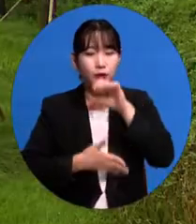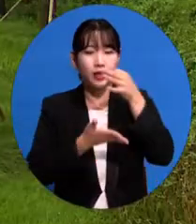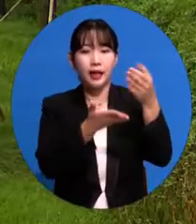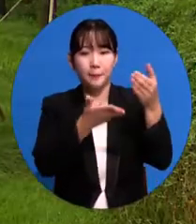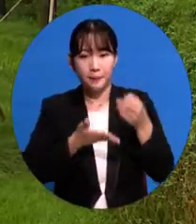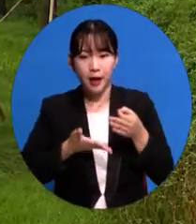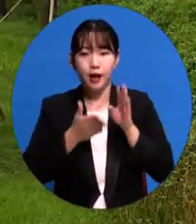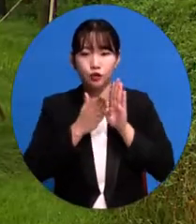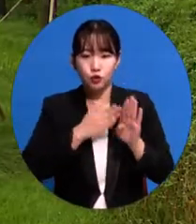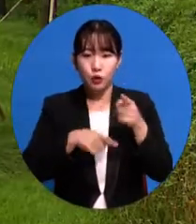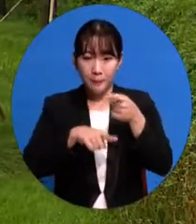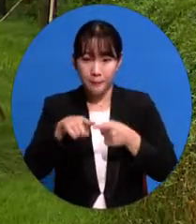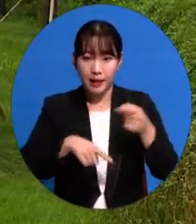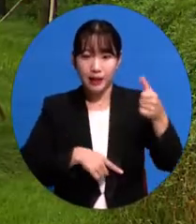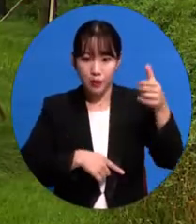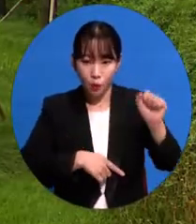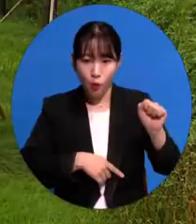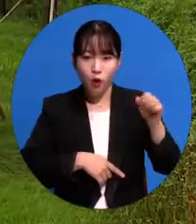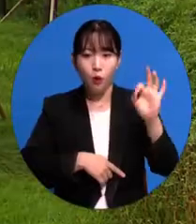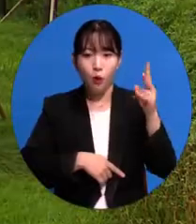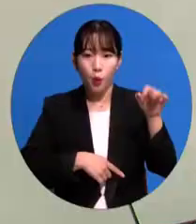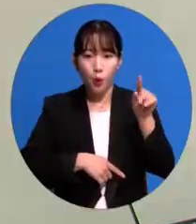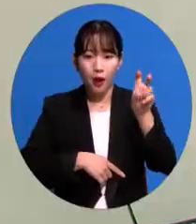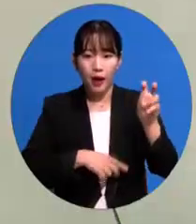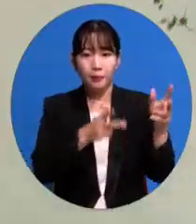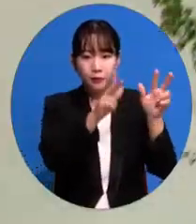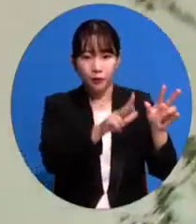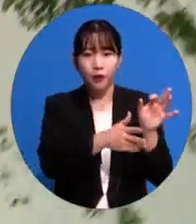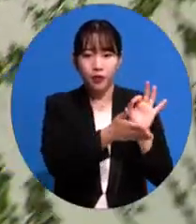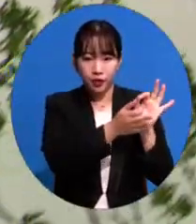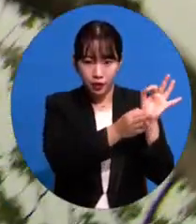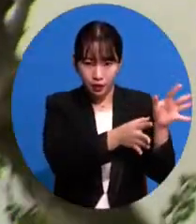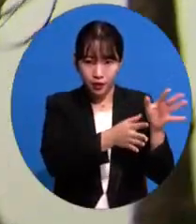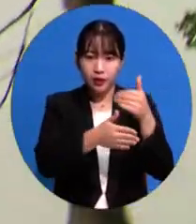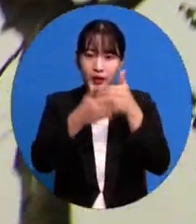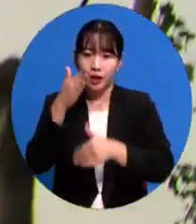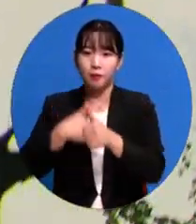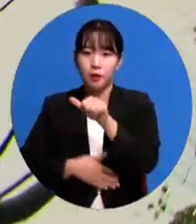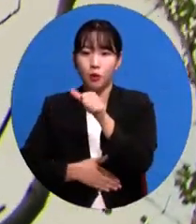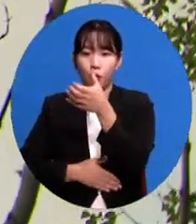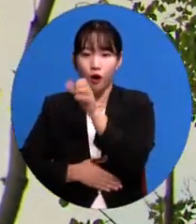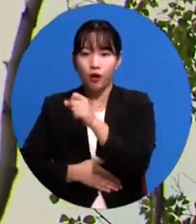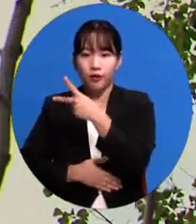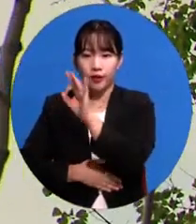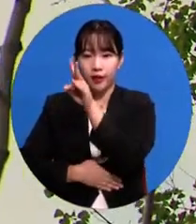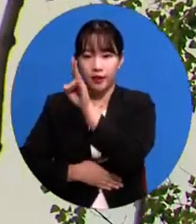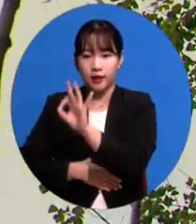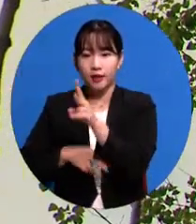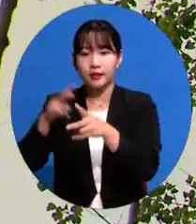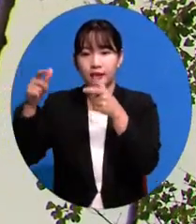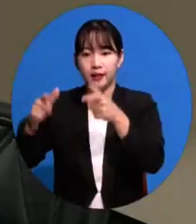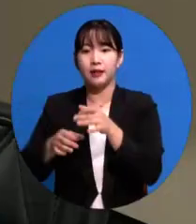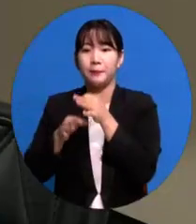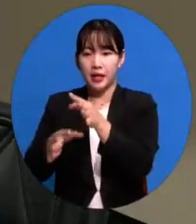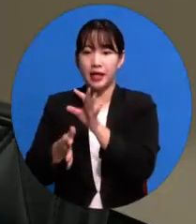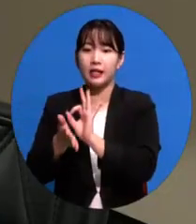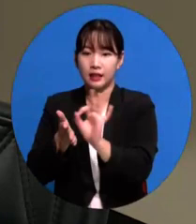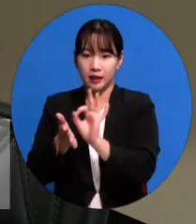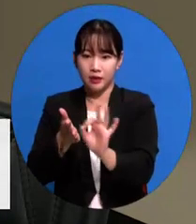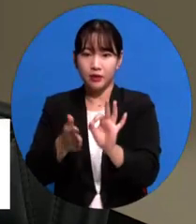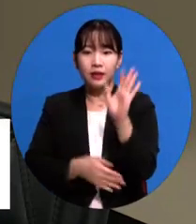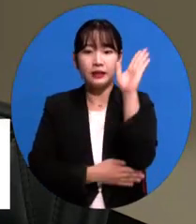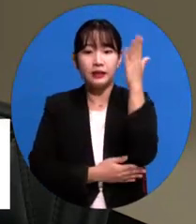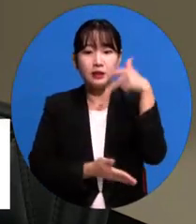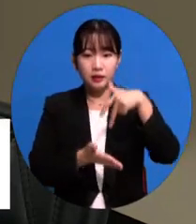뒤 절반인 5억 원을 오감수변공원에, 나머지 5억 원은 대양산단에 투입했습니다. 저희 시